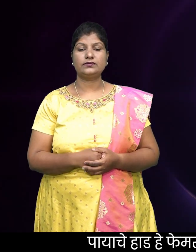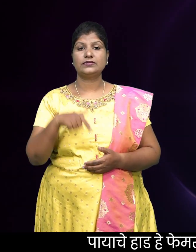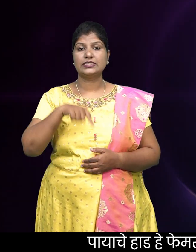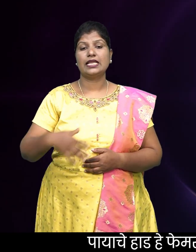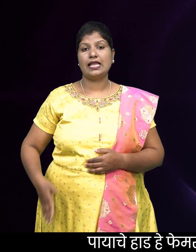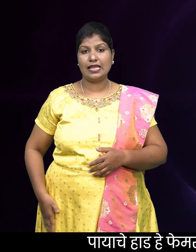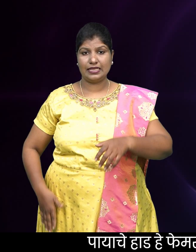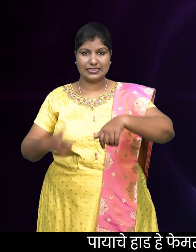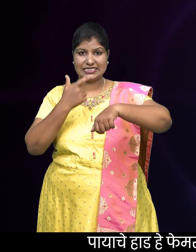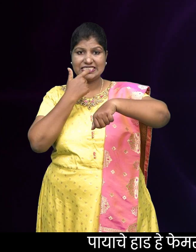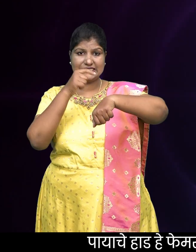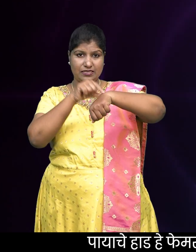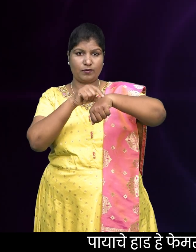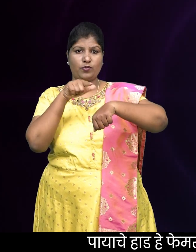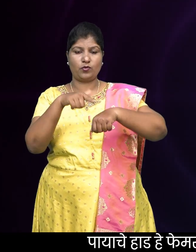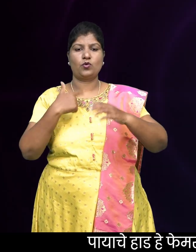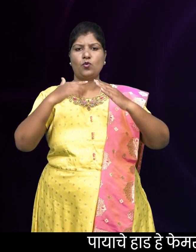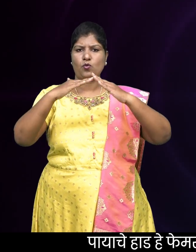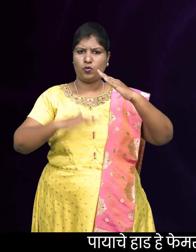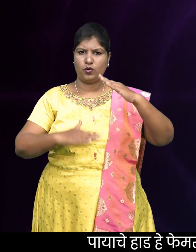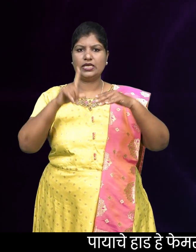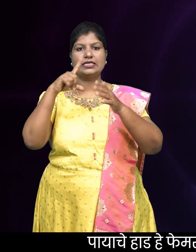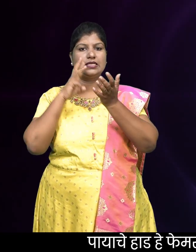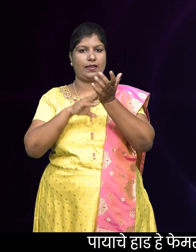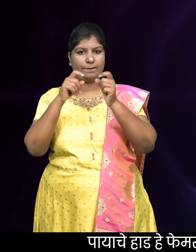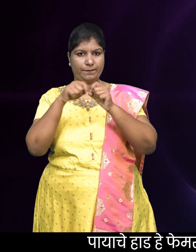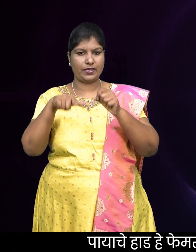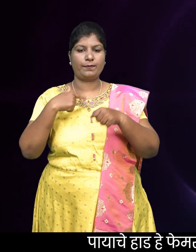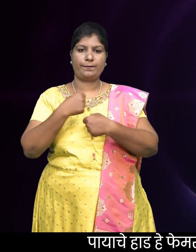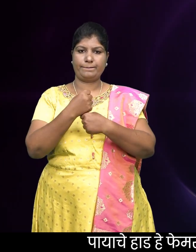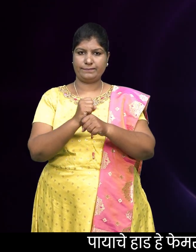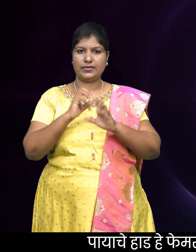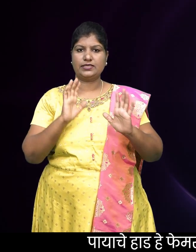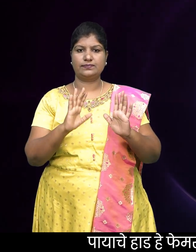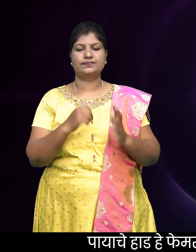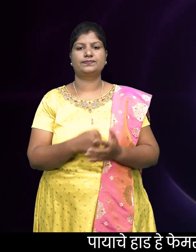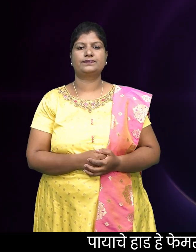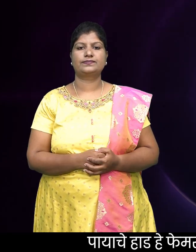पायाचे हाड हे फेमर, टिबिया, फॅब्युला, टार्सल्स, मेटाटार्सल्स